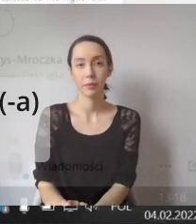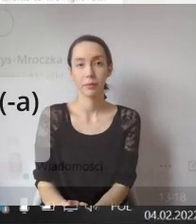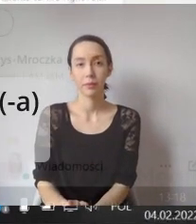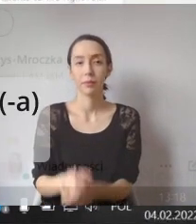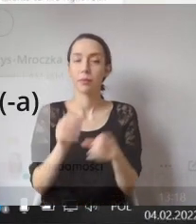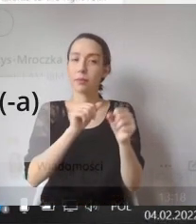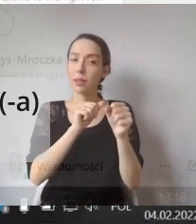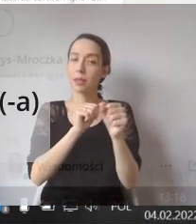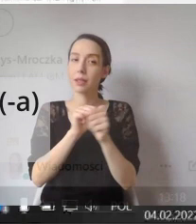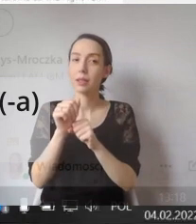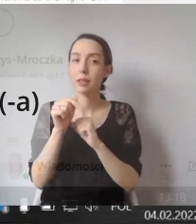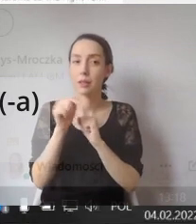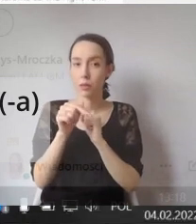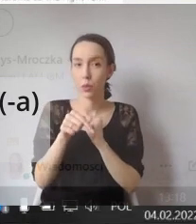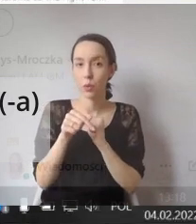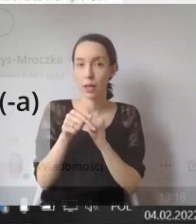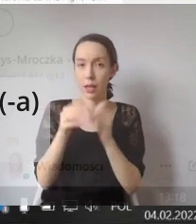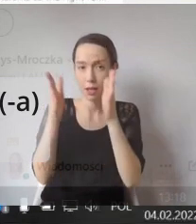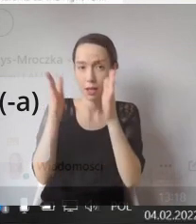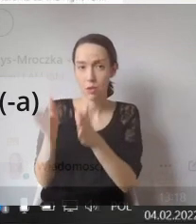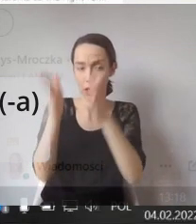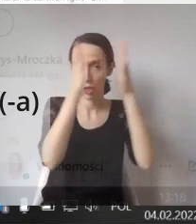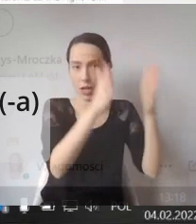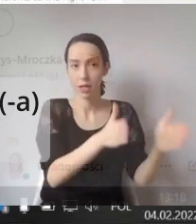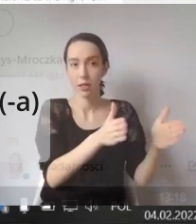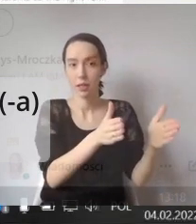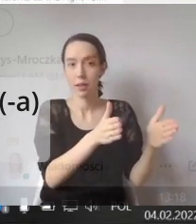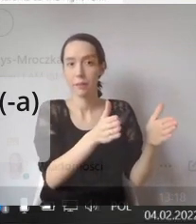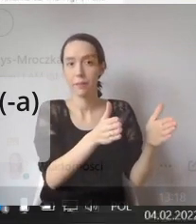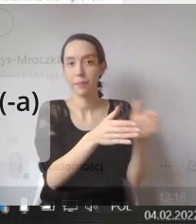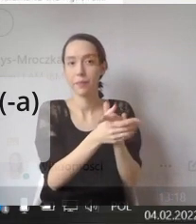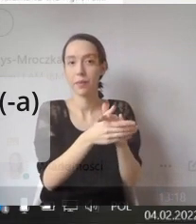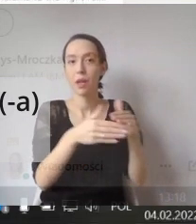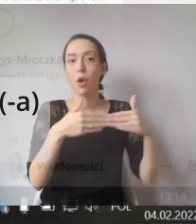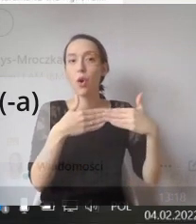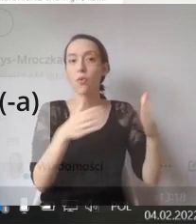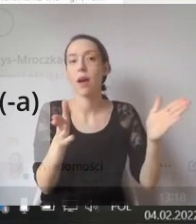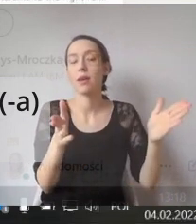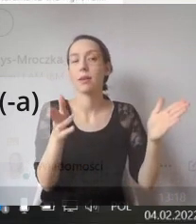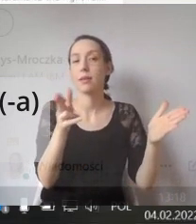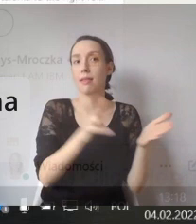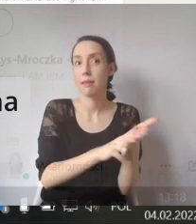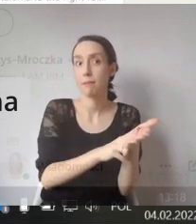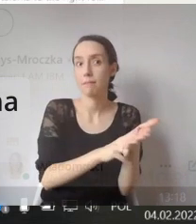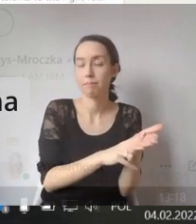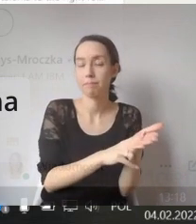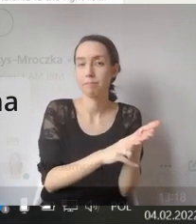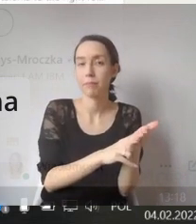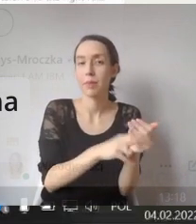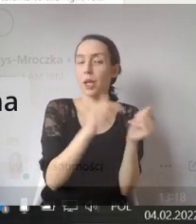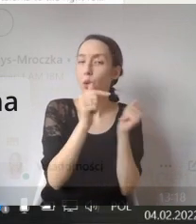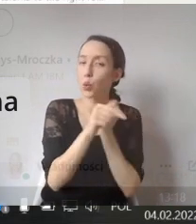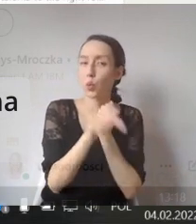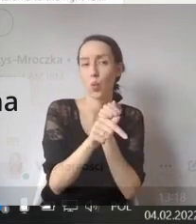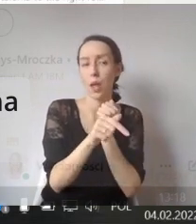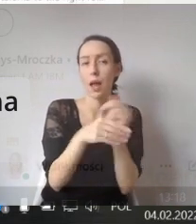Jest tutaj taki, oprócz tego dodaj część w profilu, obok mamy otwarty na. I tutaj faktycznie